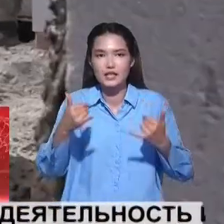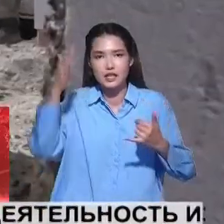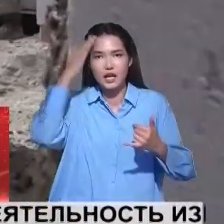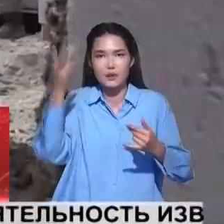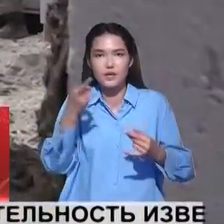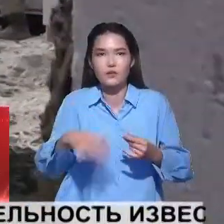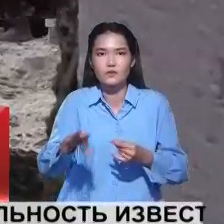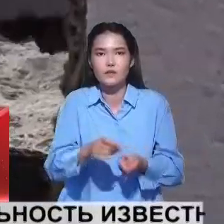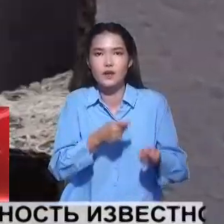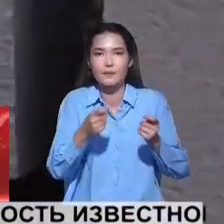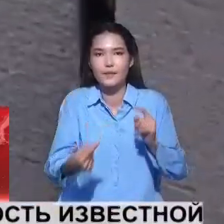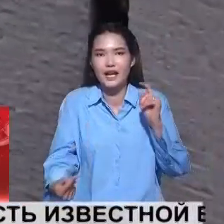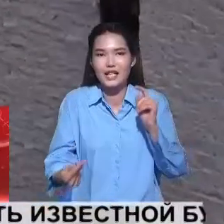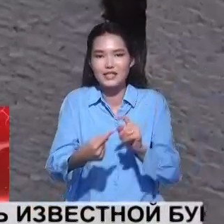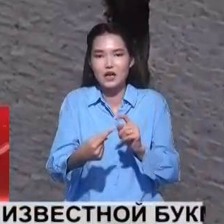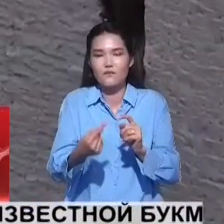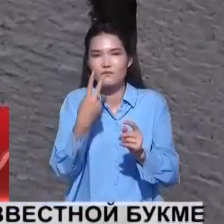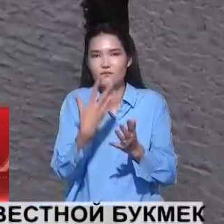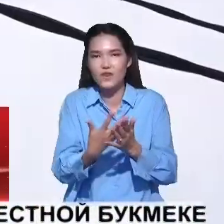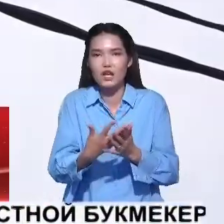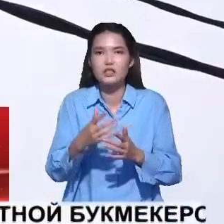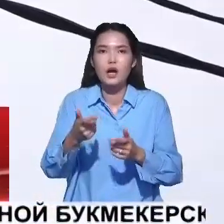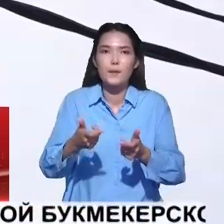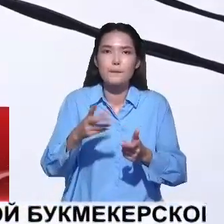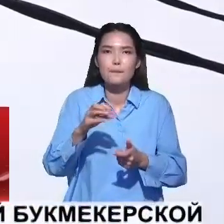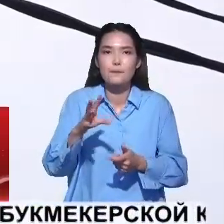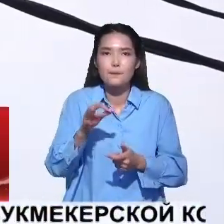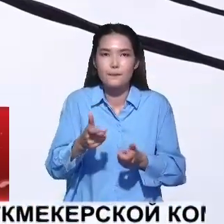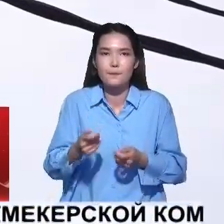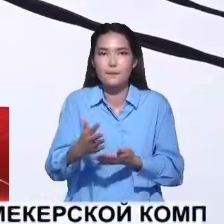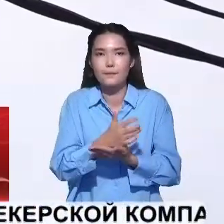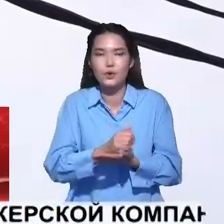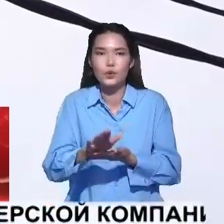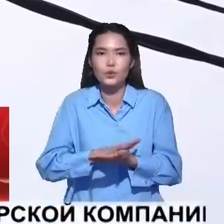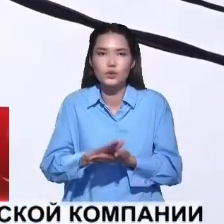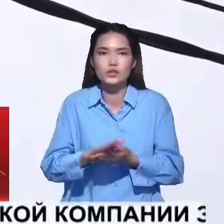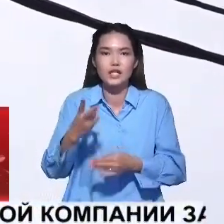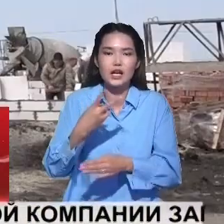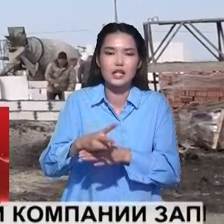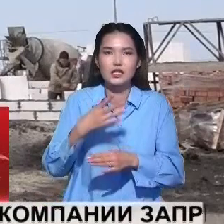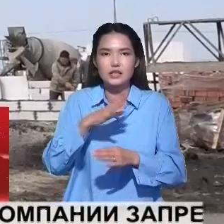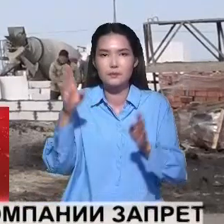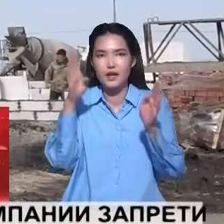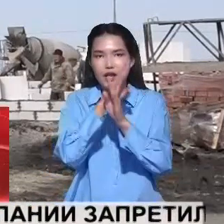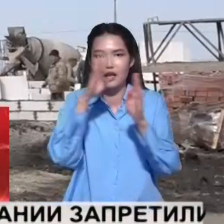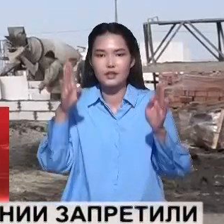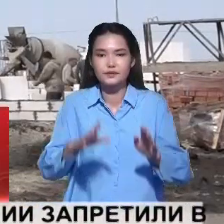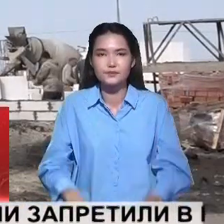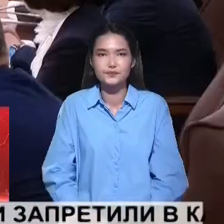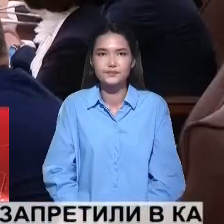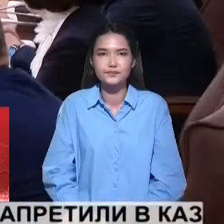надо все привести в соответствующий вид. Мешкотару необходимо убрать и утилизировать, чтобы не навредить